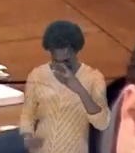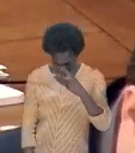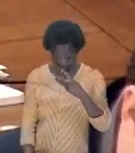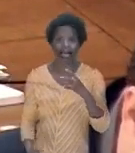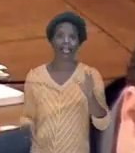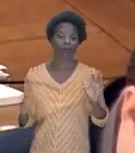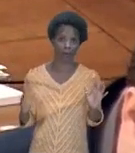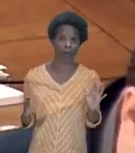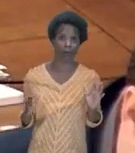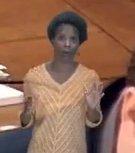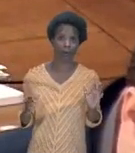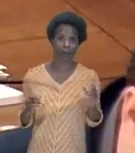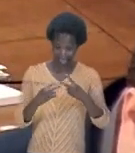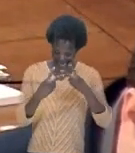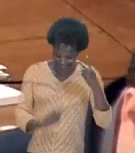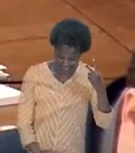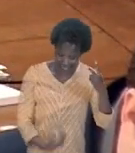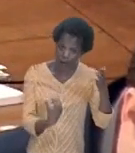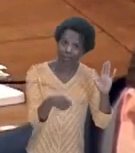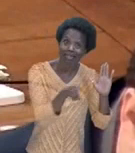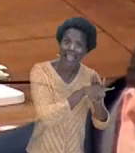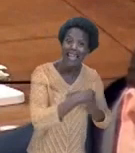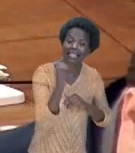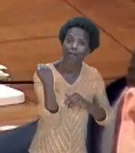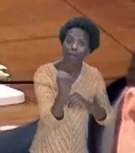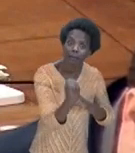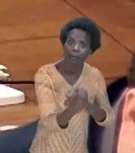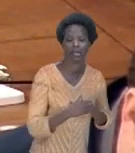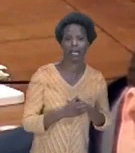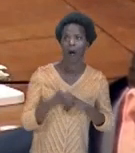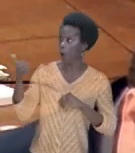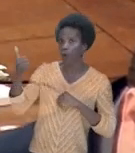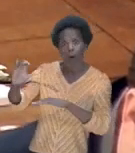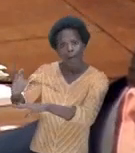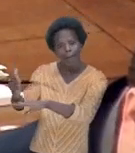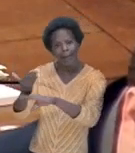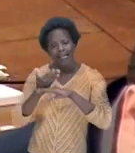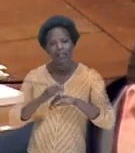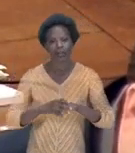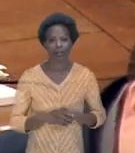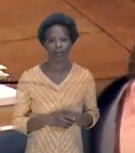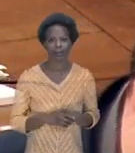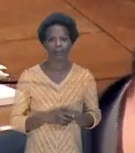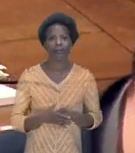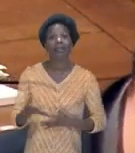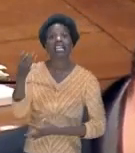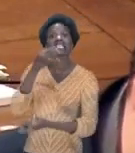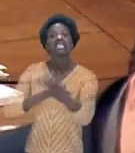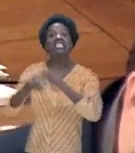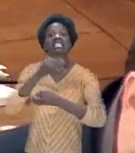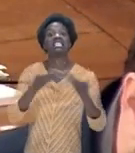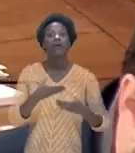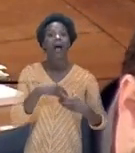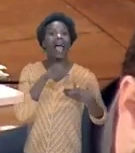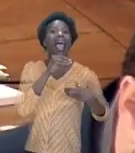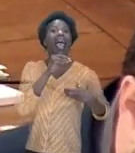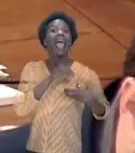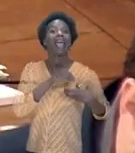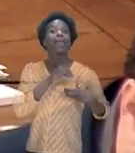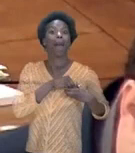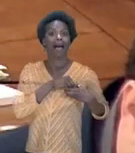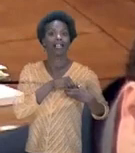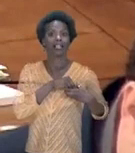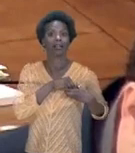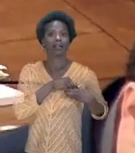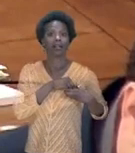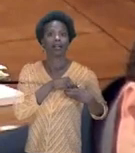scénario le plus pessimiste sur les 3 que vous aviez présentés conduisait à une épargne négative de moins 900